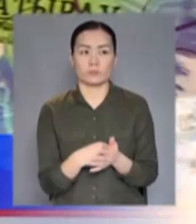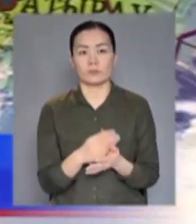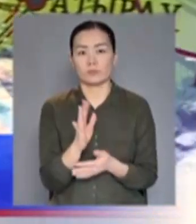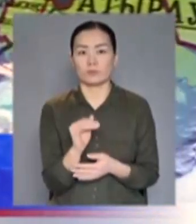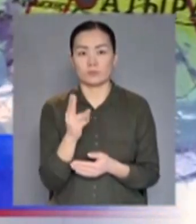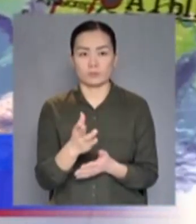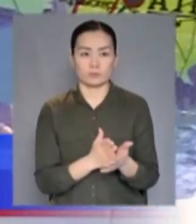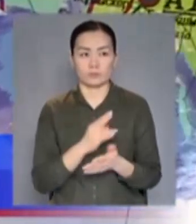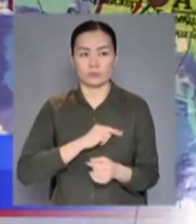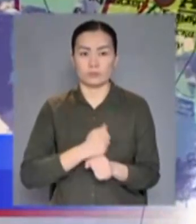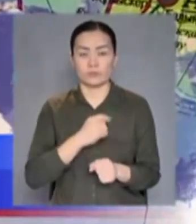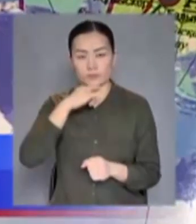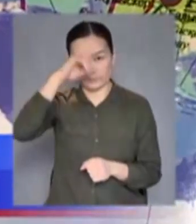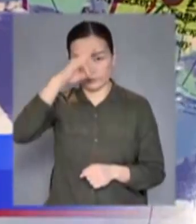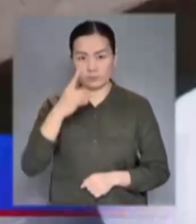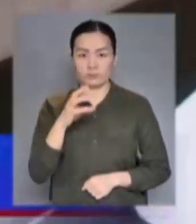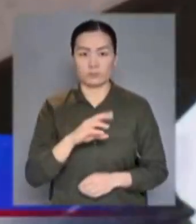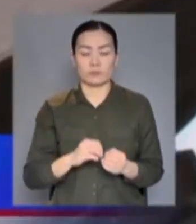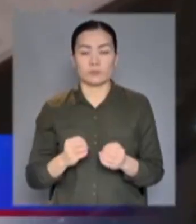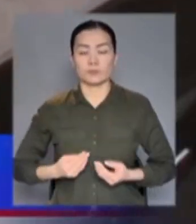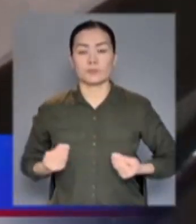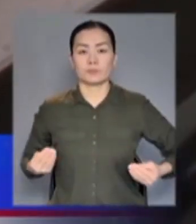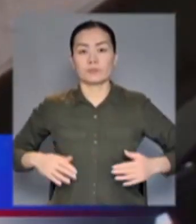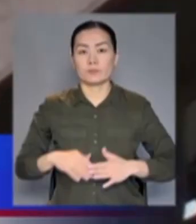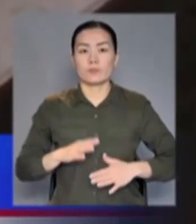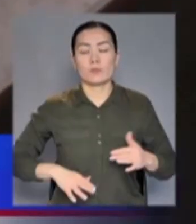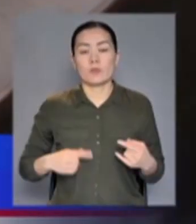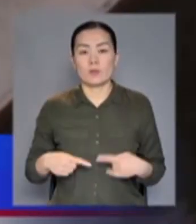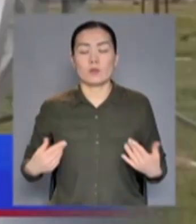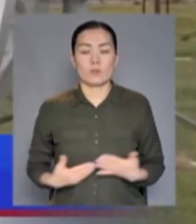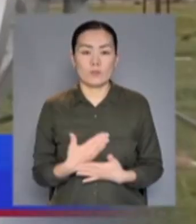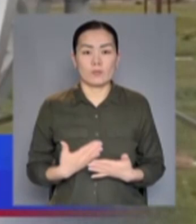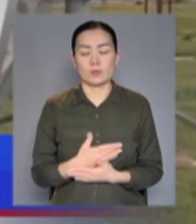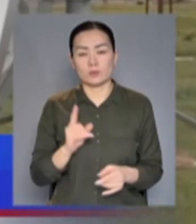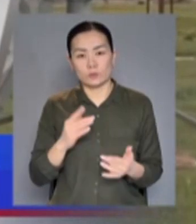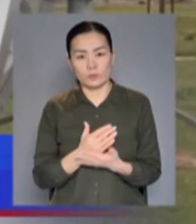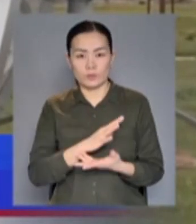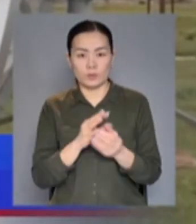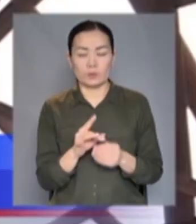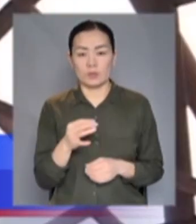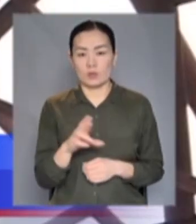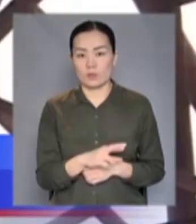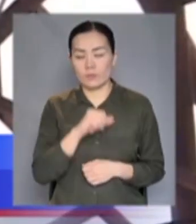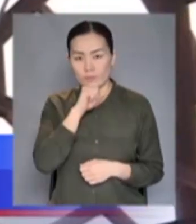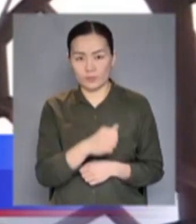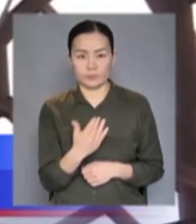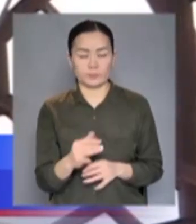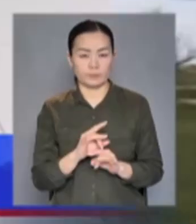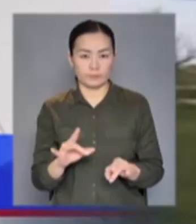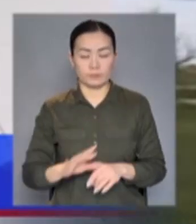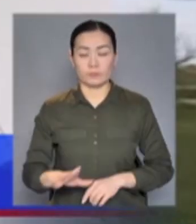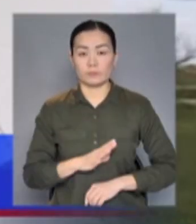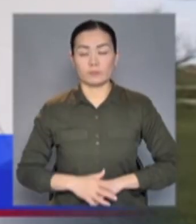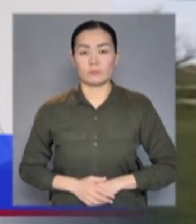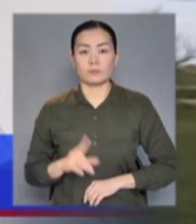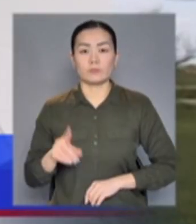ширек ғасырға жуық уақыт өткен Қазақ радиосының қашанда өресі биік, талай жағымды да жайсыз хабарлар осы сымсыз байланыс құрылғысы арқылы